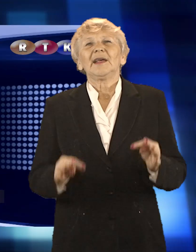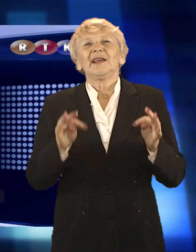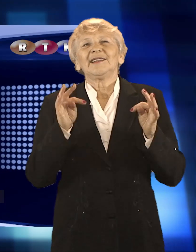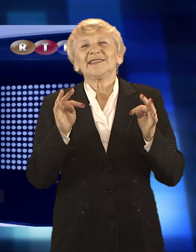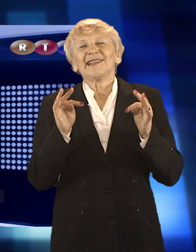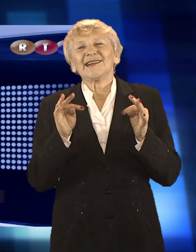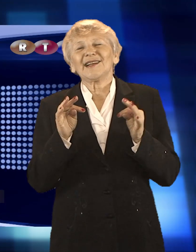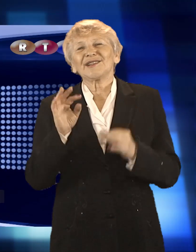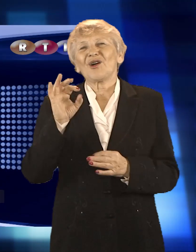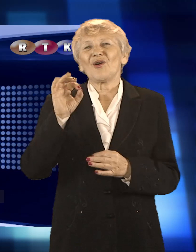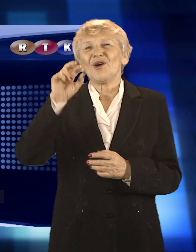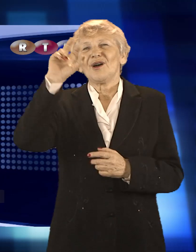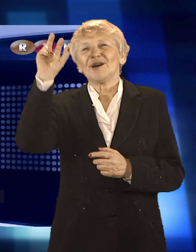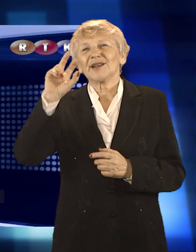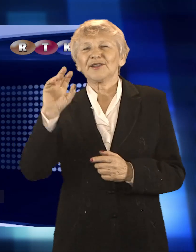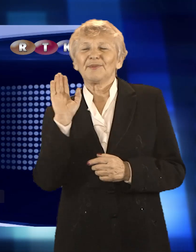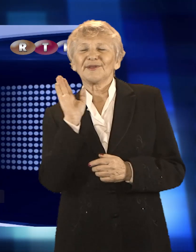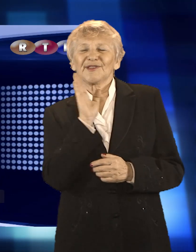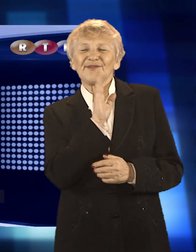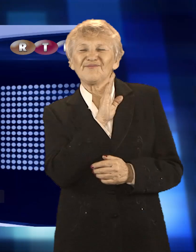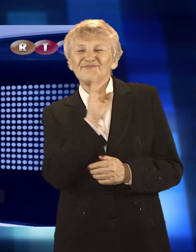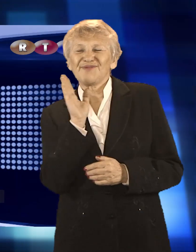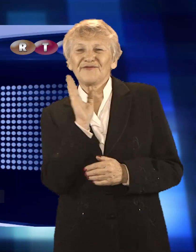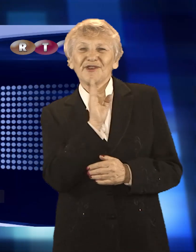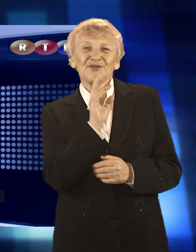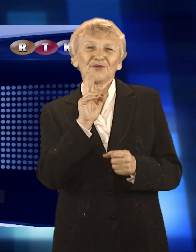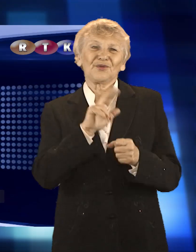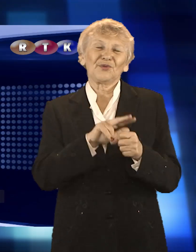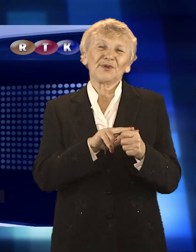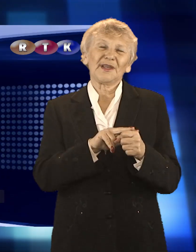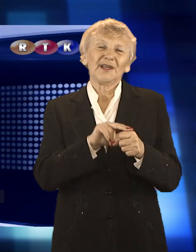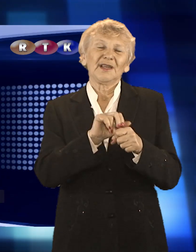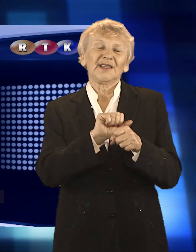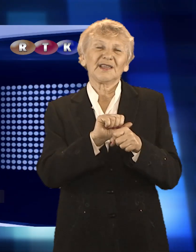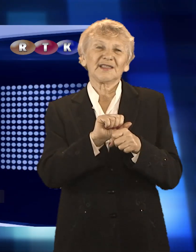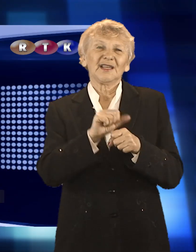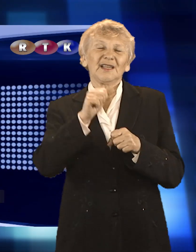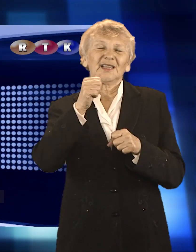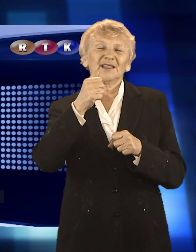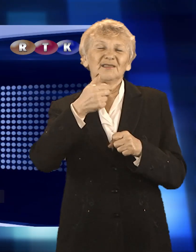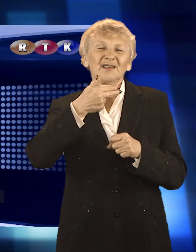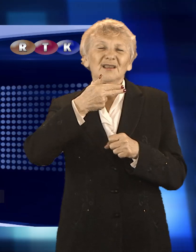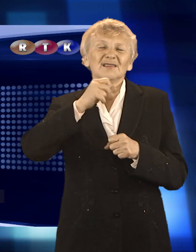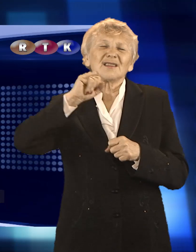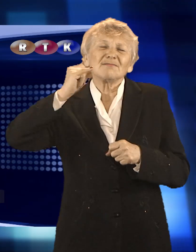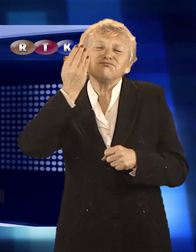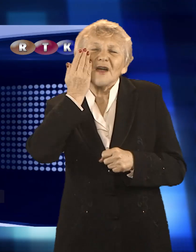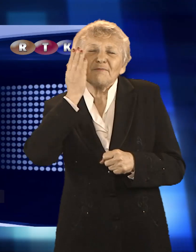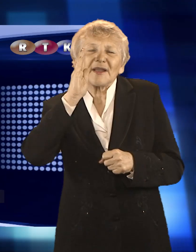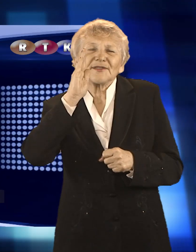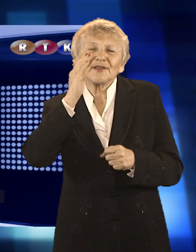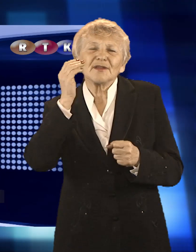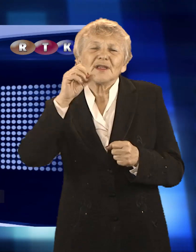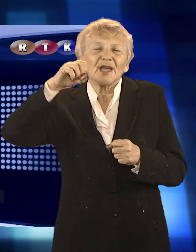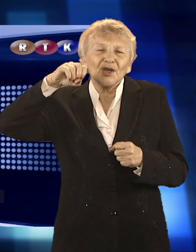A już teraz o naszym raciborskim powietrzu, które jest jedno z najbardziej zanieczyszczonych w całym kraju. Dane, które pochodzą ze stacji